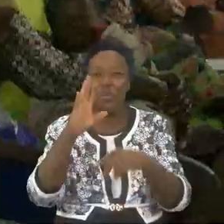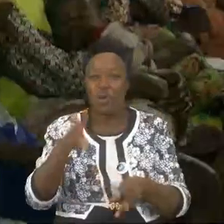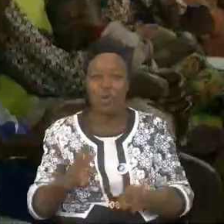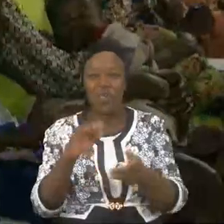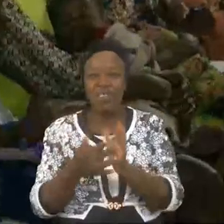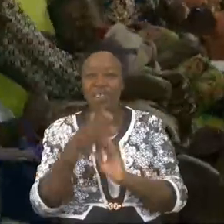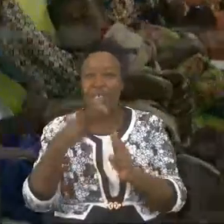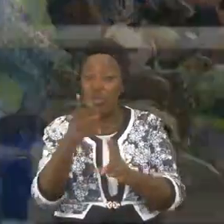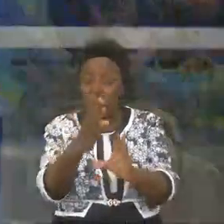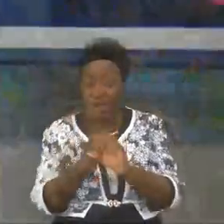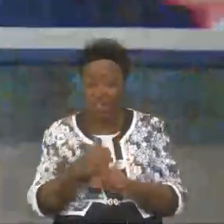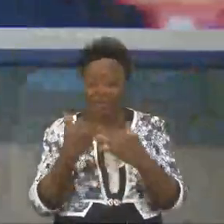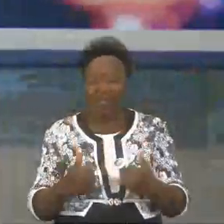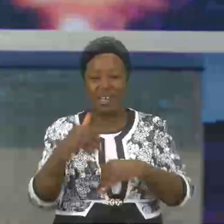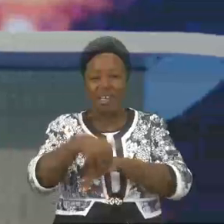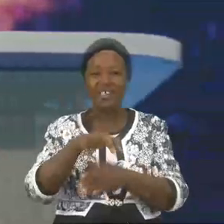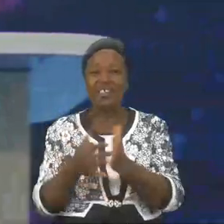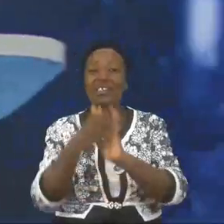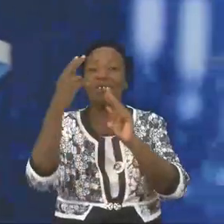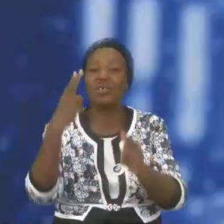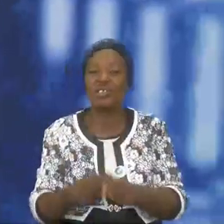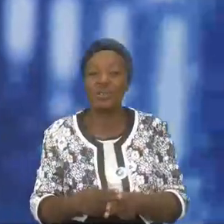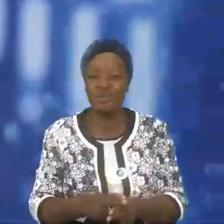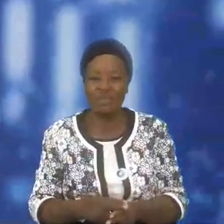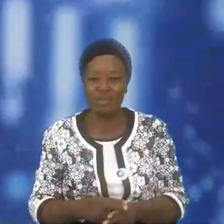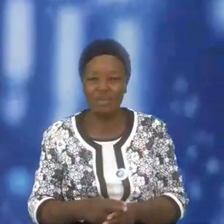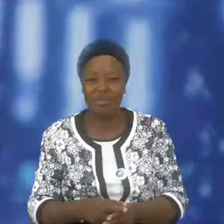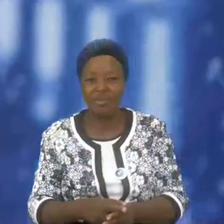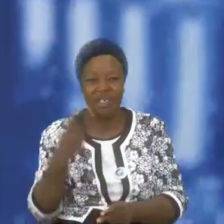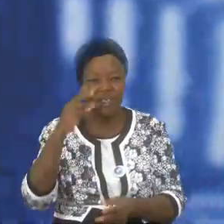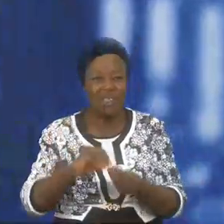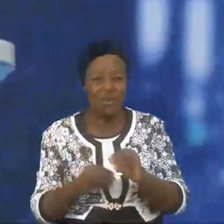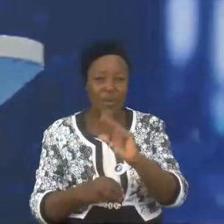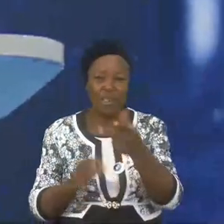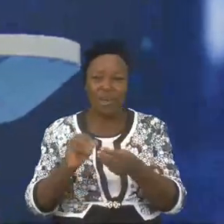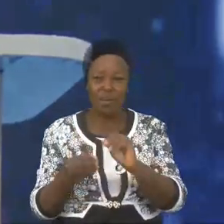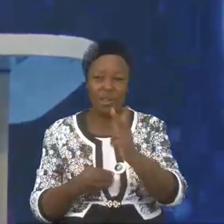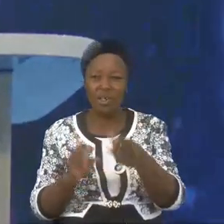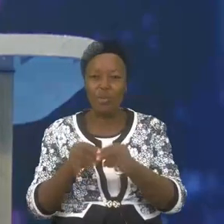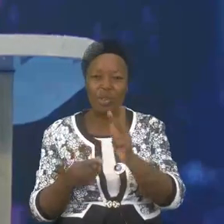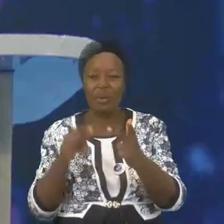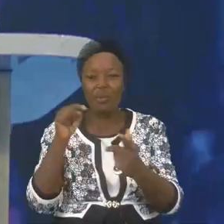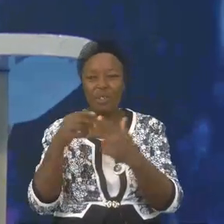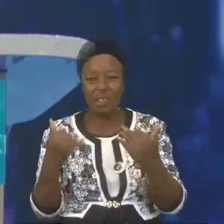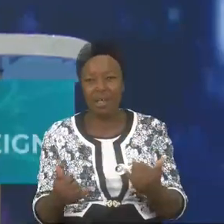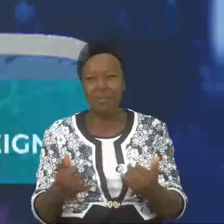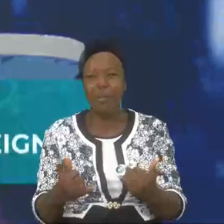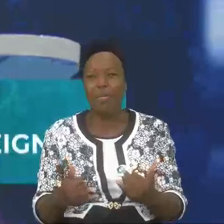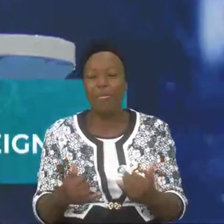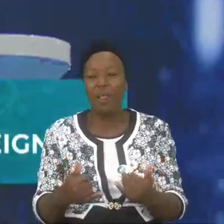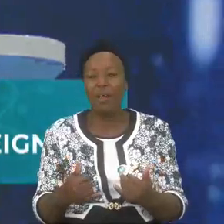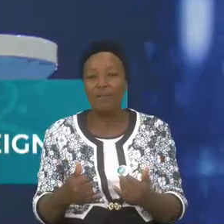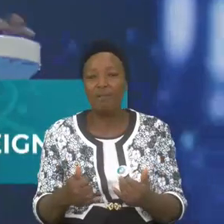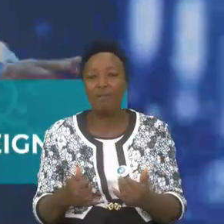toi. Tu vas recevoir ce soir au nom de Jésus. Troisième point maintenant,